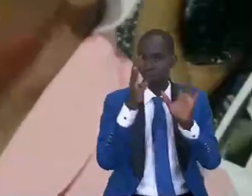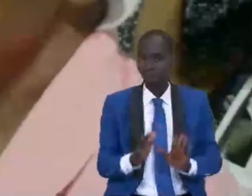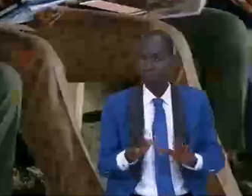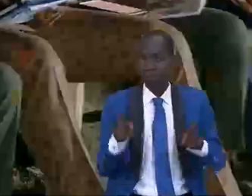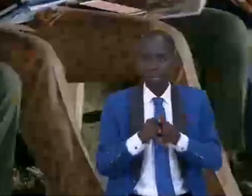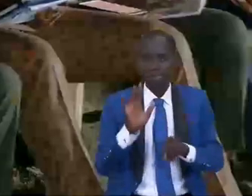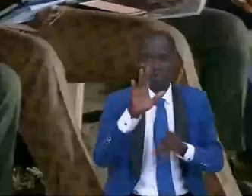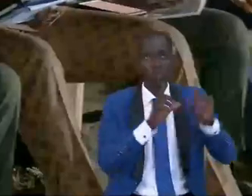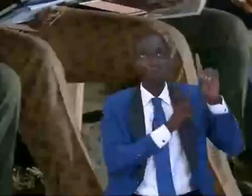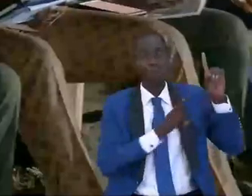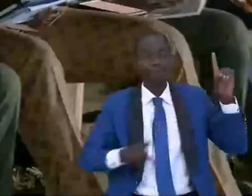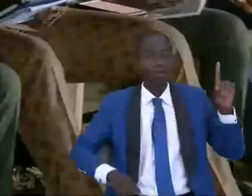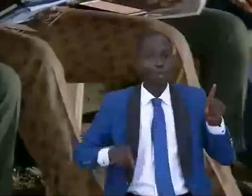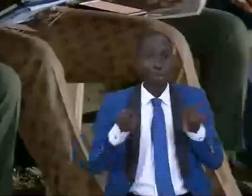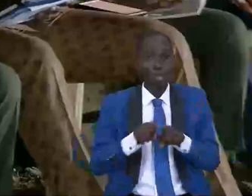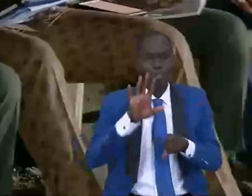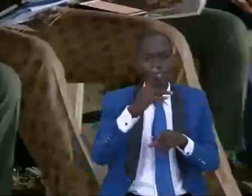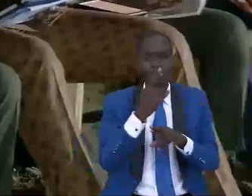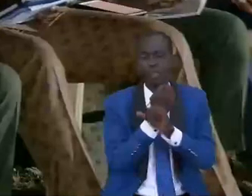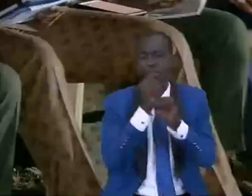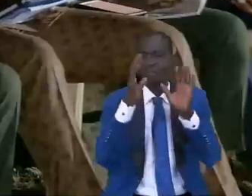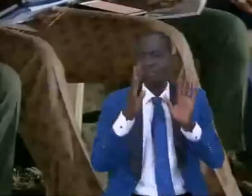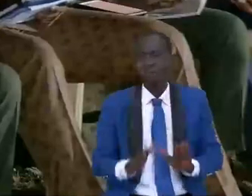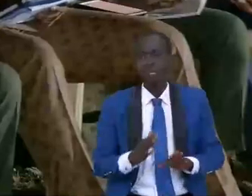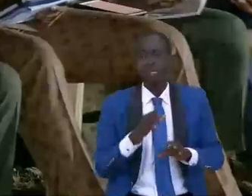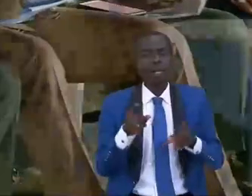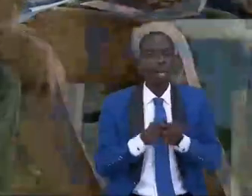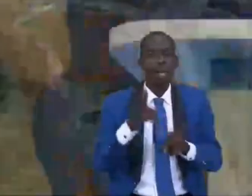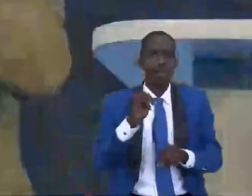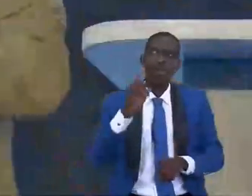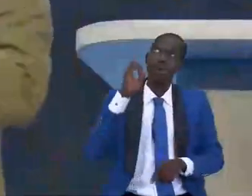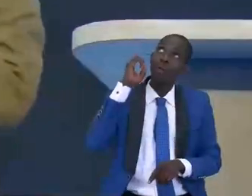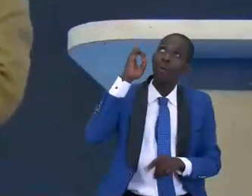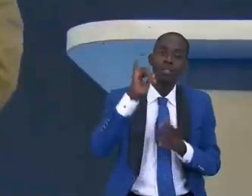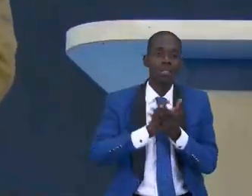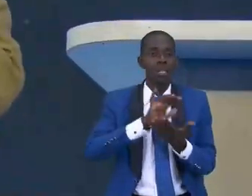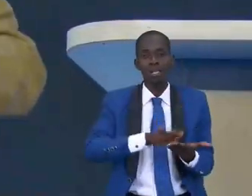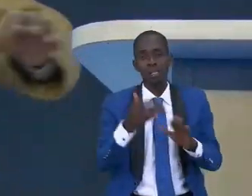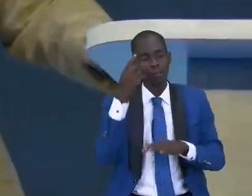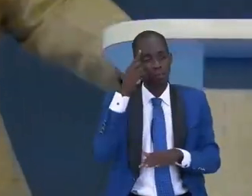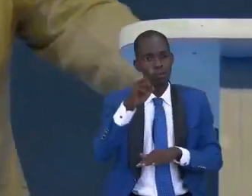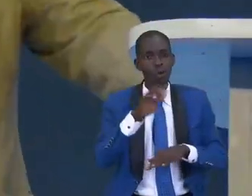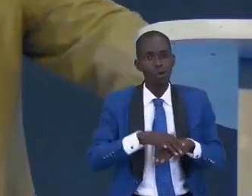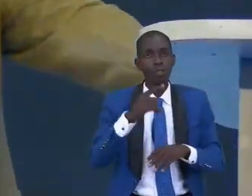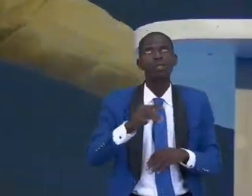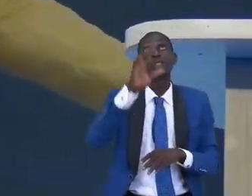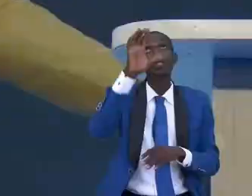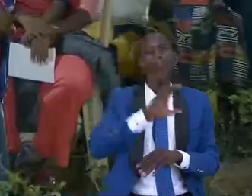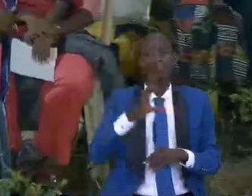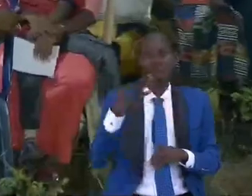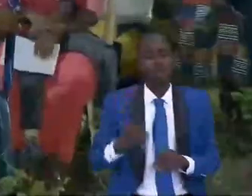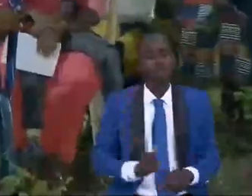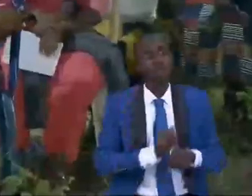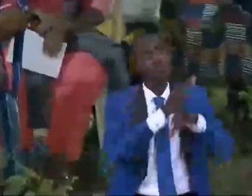tant que ton Seigneur, en tant que ton rédempteur, comme celui-là qui est mort pour toi à la croix du calvaire? Y a-t-il quelqu'un